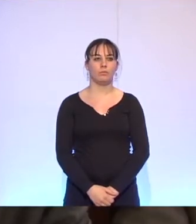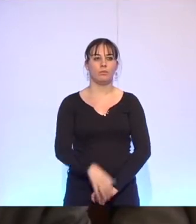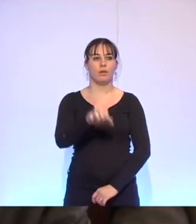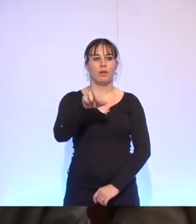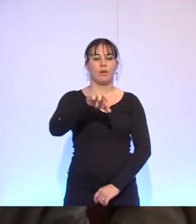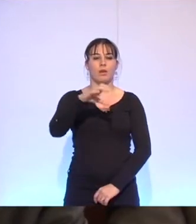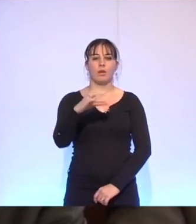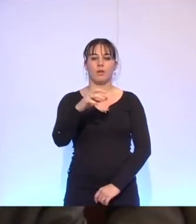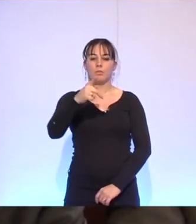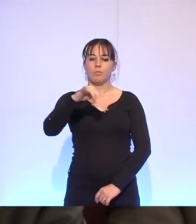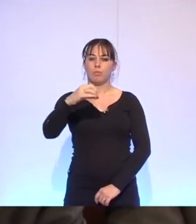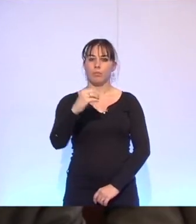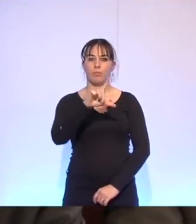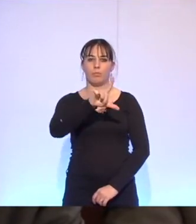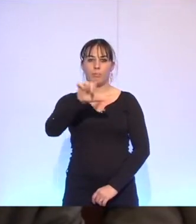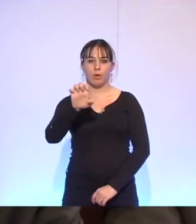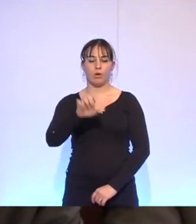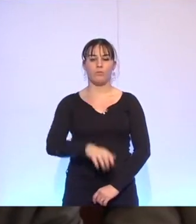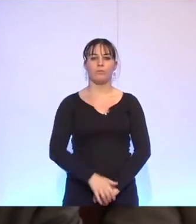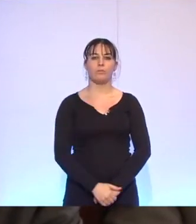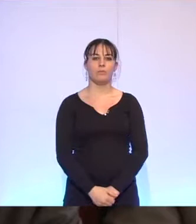Éric Piolle.